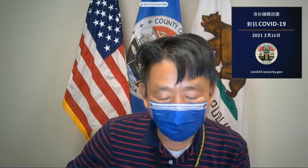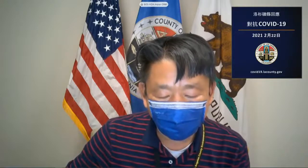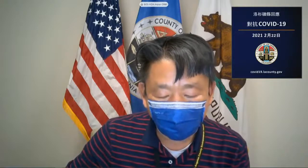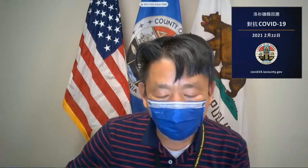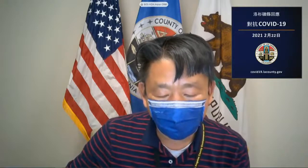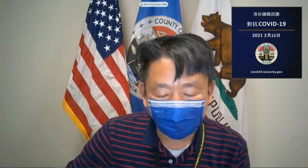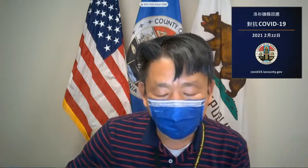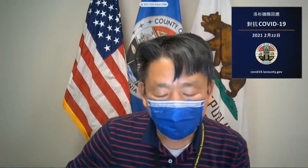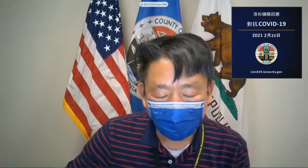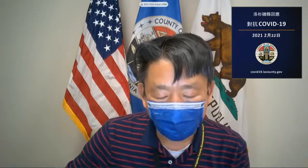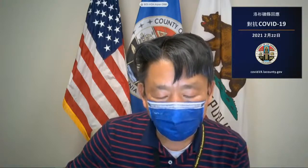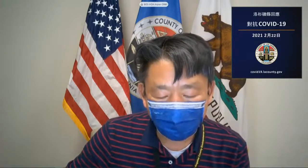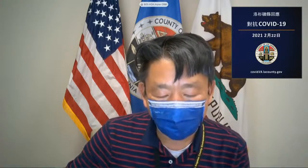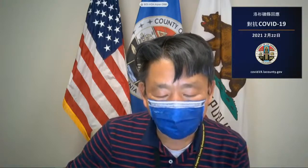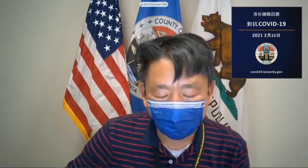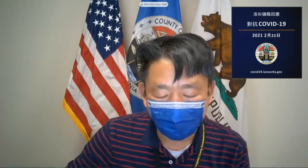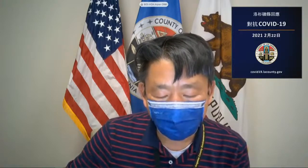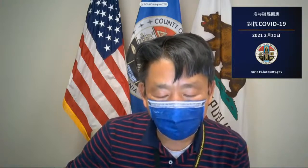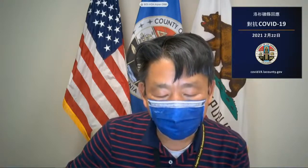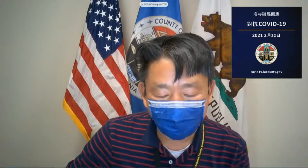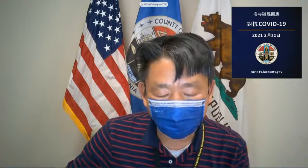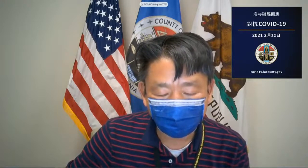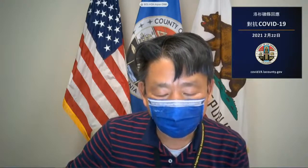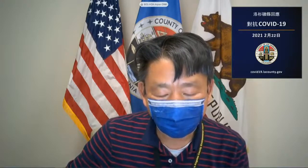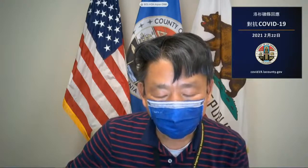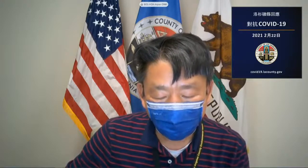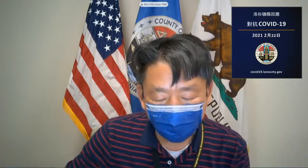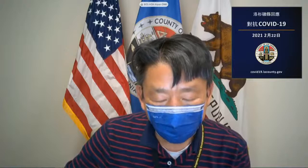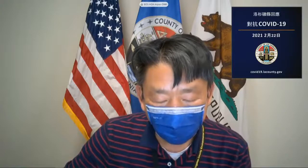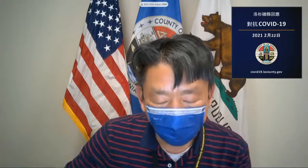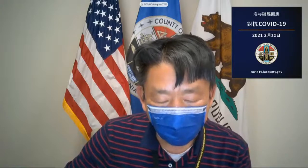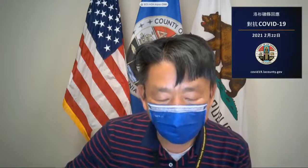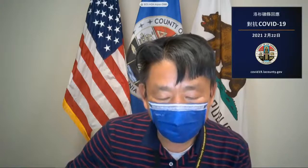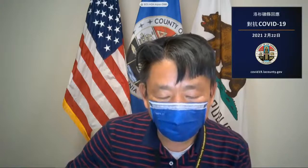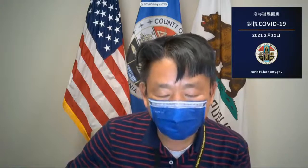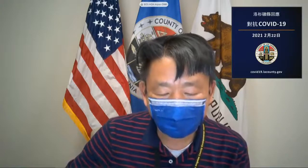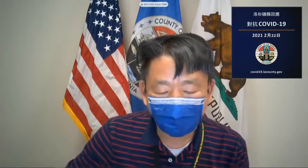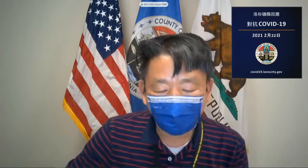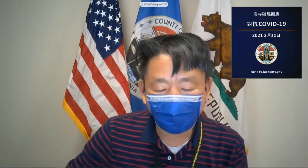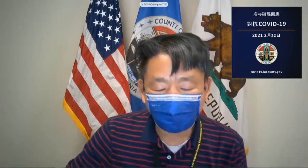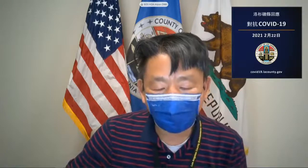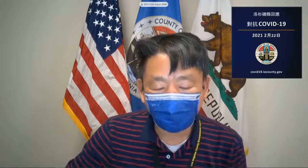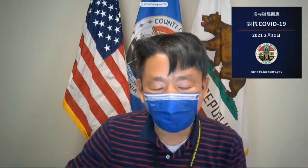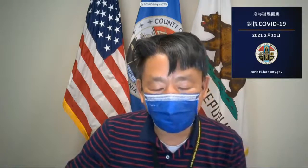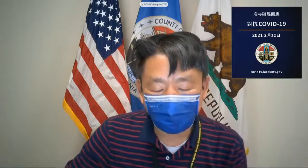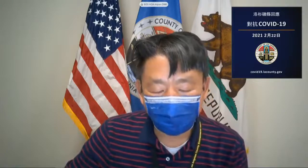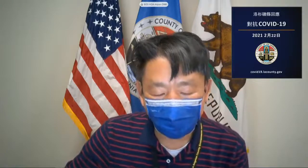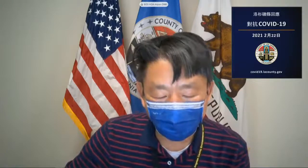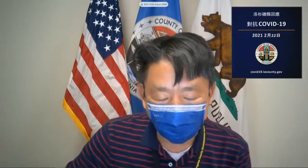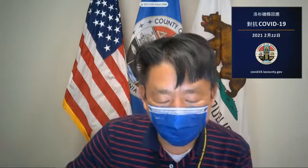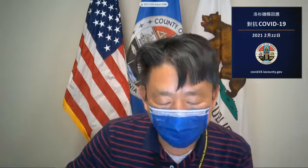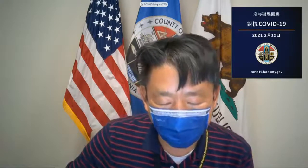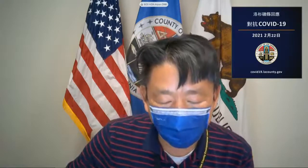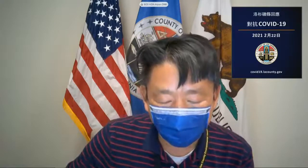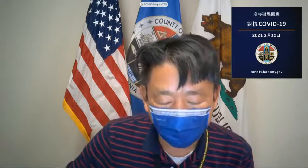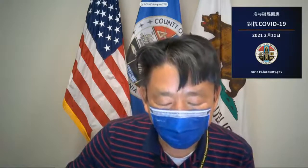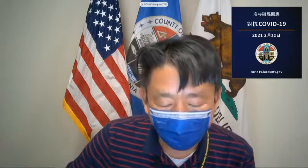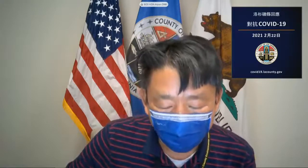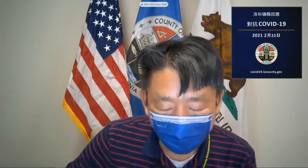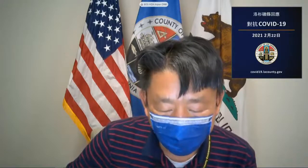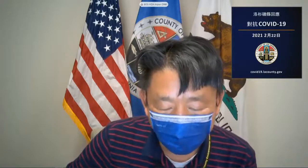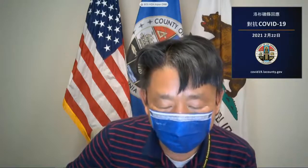救护部门大约有14.5万人需要接种，农业部门 大概会有47